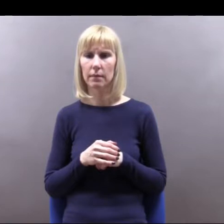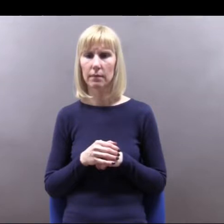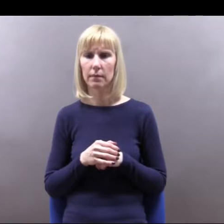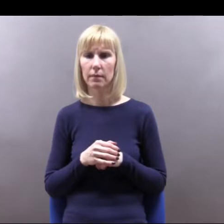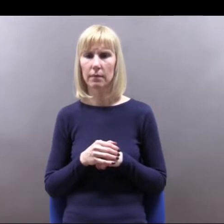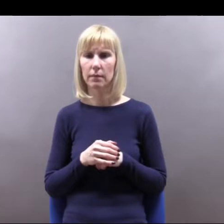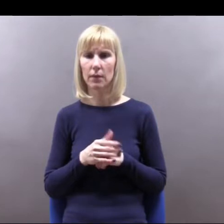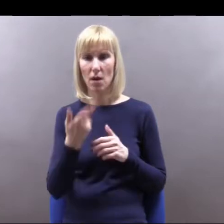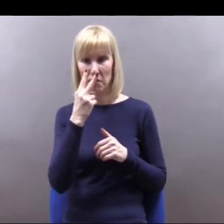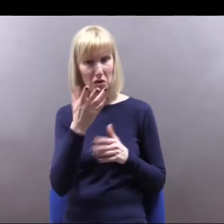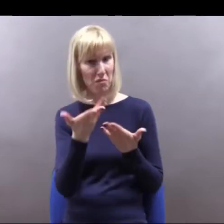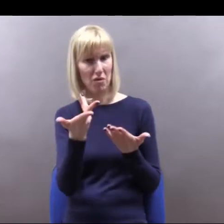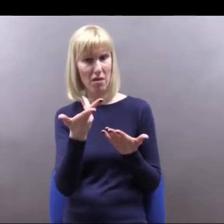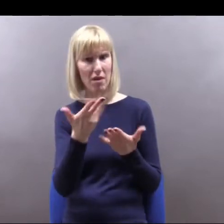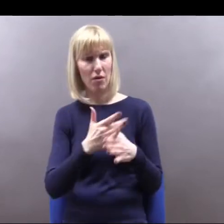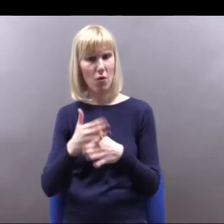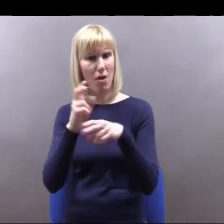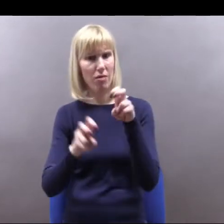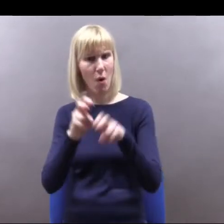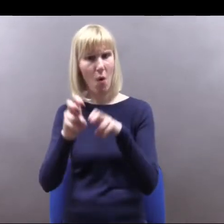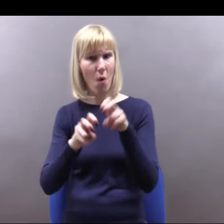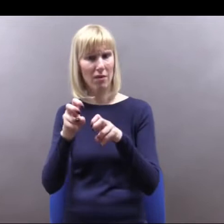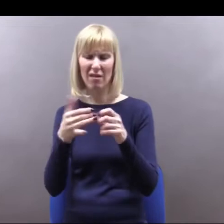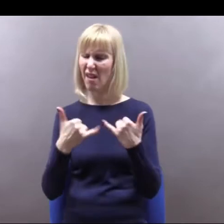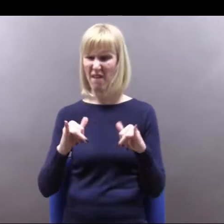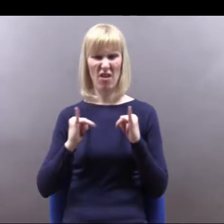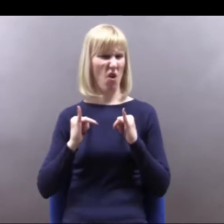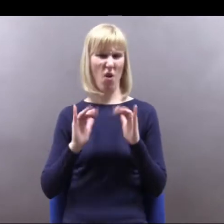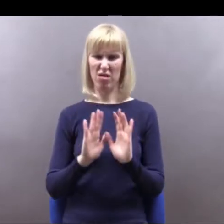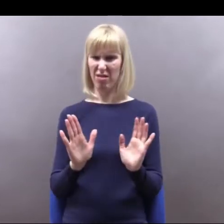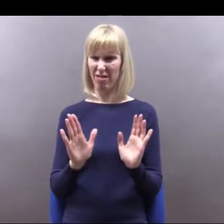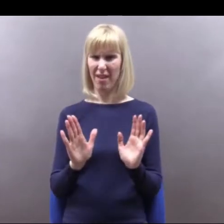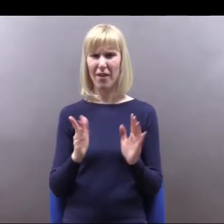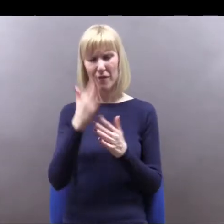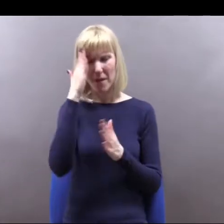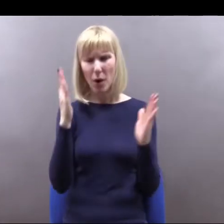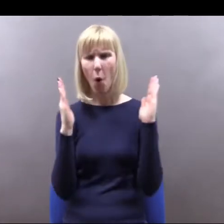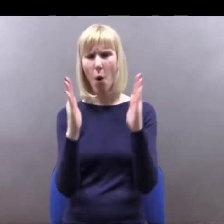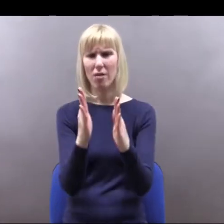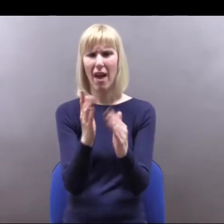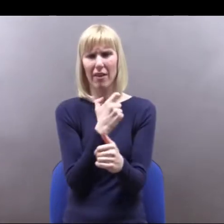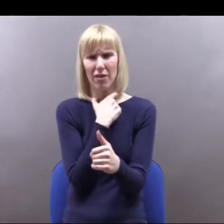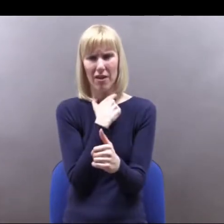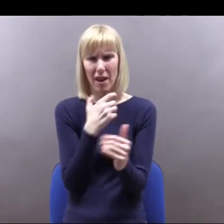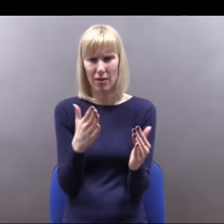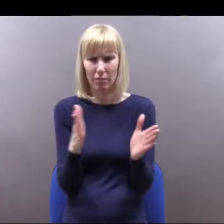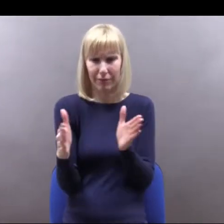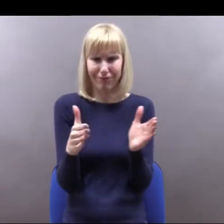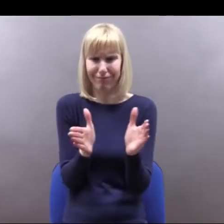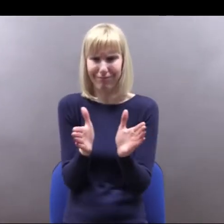na polu walki, więc widzimy, że schodołaz jest duży, niezbyt wygodny, korytarze zazwyczaj